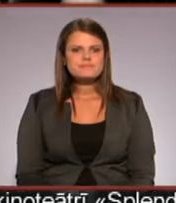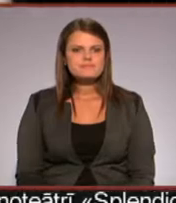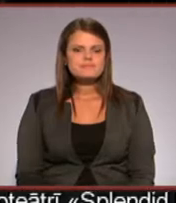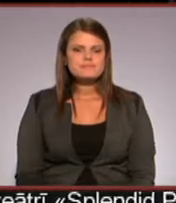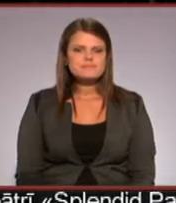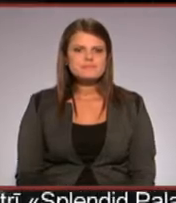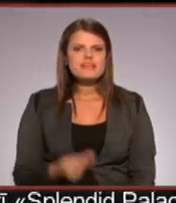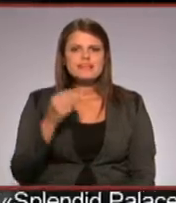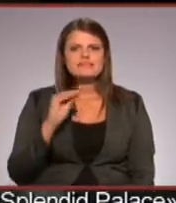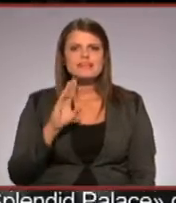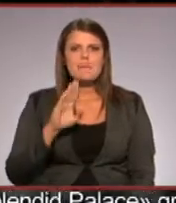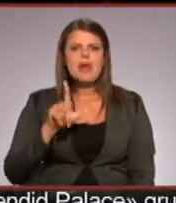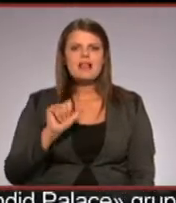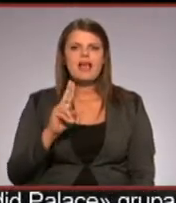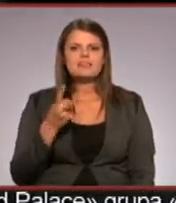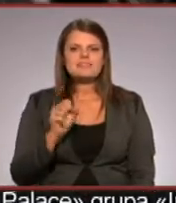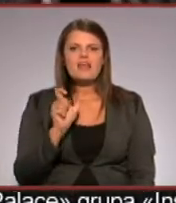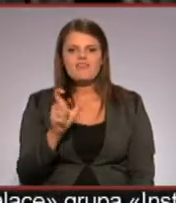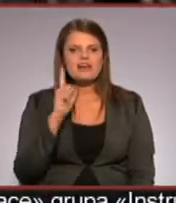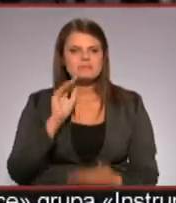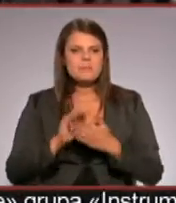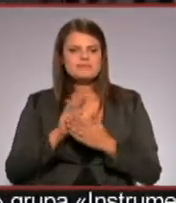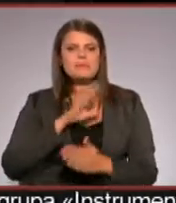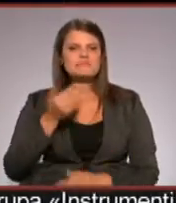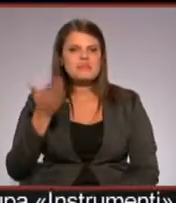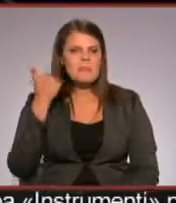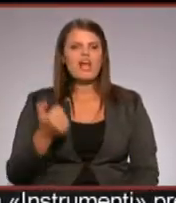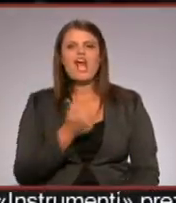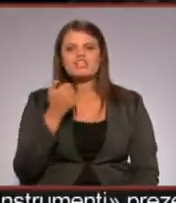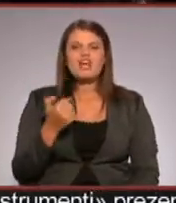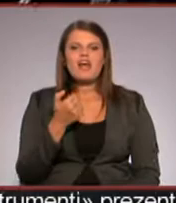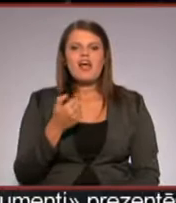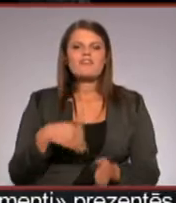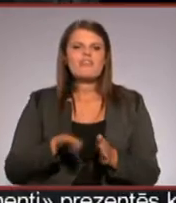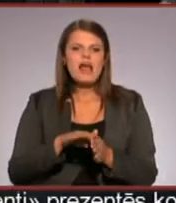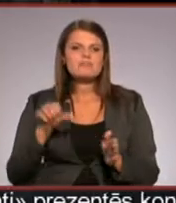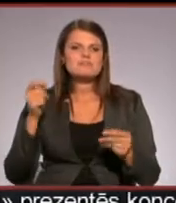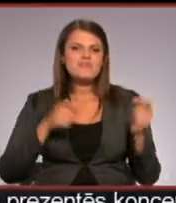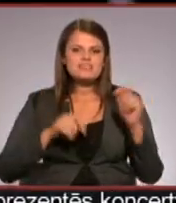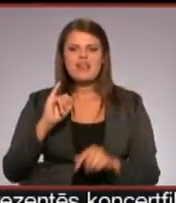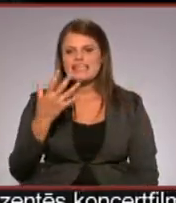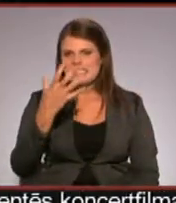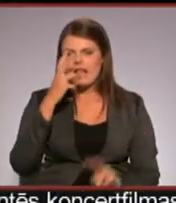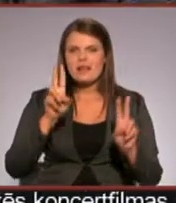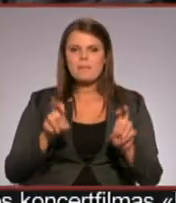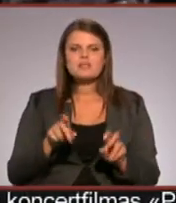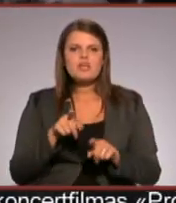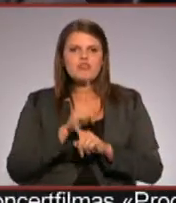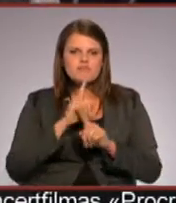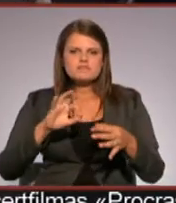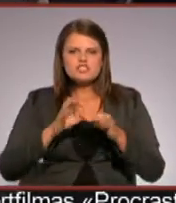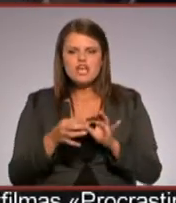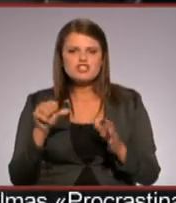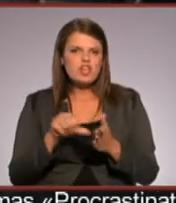Sergeja Zemļanska vārds Latvijā ir zināms pēc viņa pērnā gada dalības festivālā Zelta maska. Iestudēt, ko tik hrestomātiski sarežģītu kā